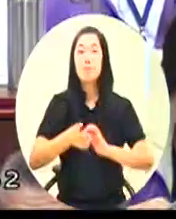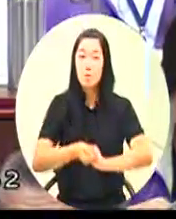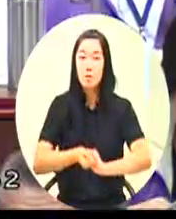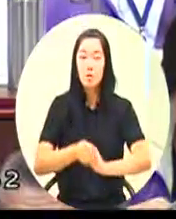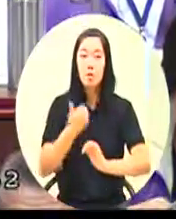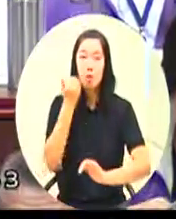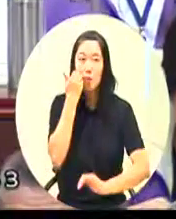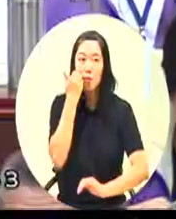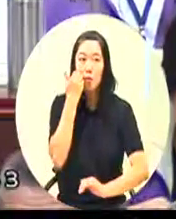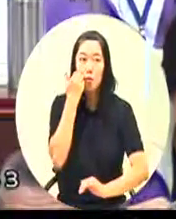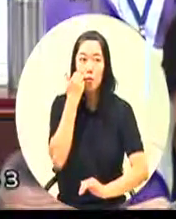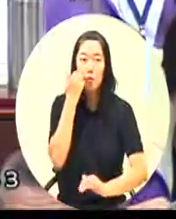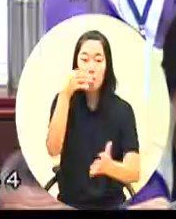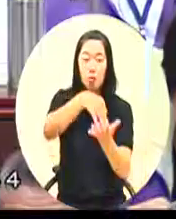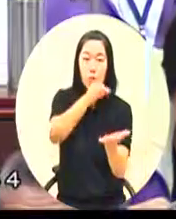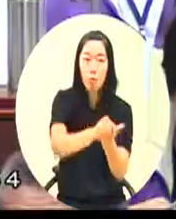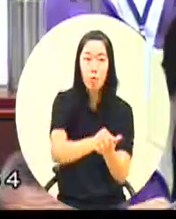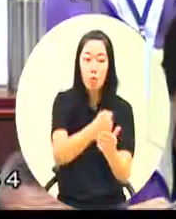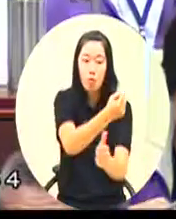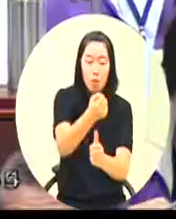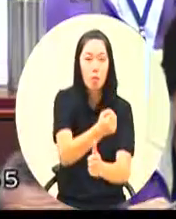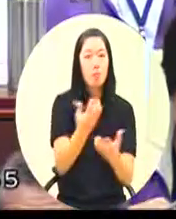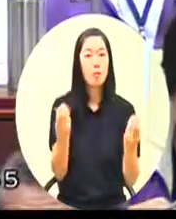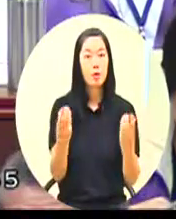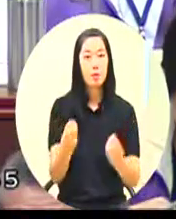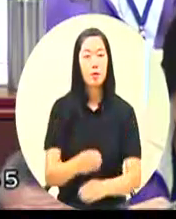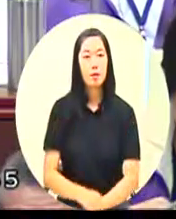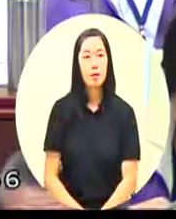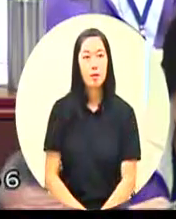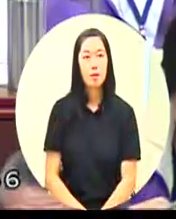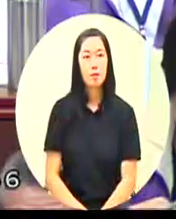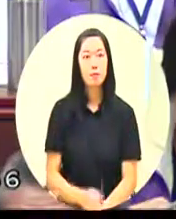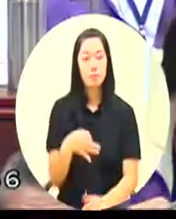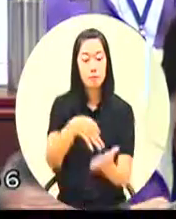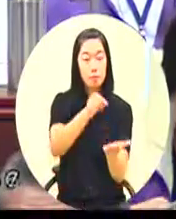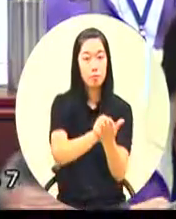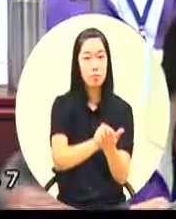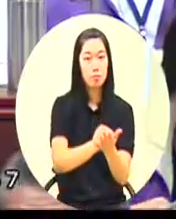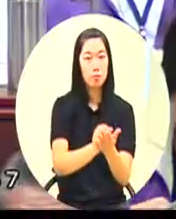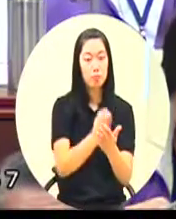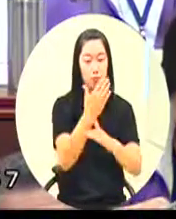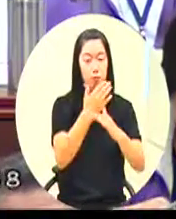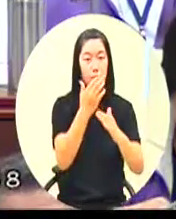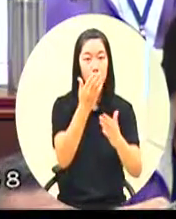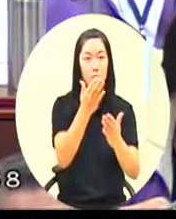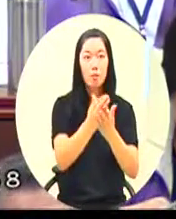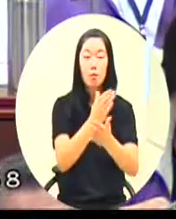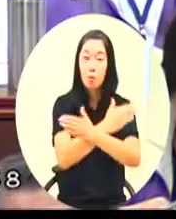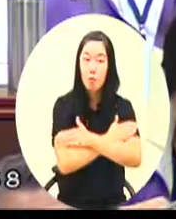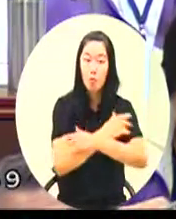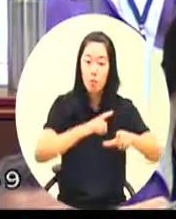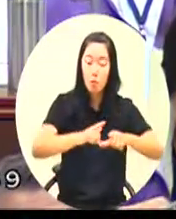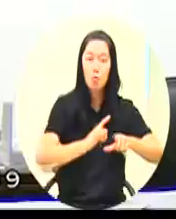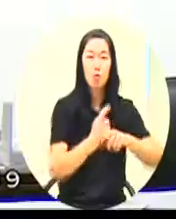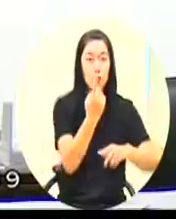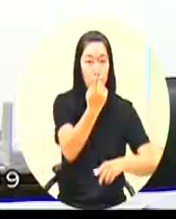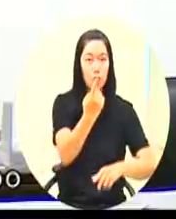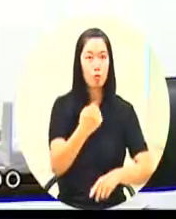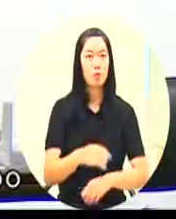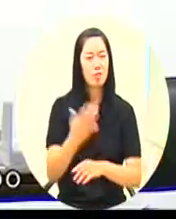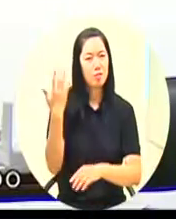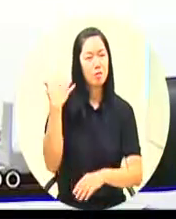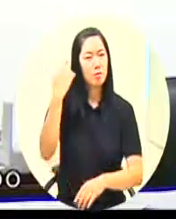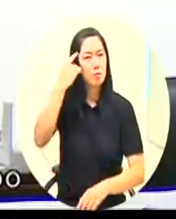有报名人数的限制， 所以还是只能报一间嘛？ 对， 只能报一间，就跟我们原来要的意义就不合了啊。